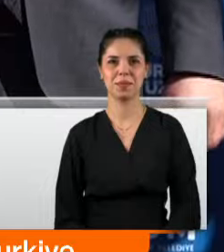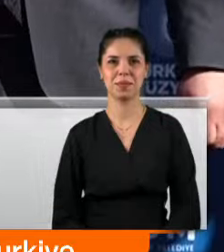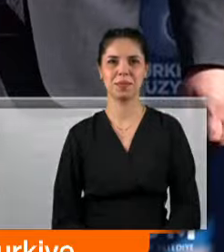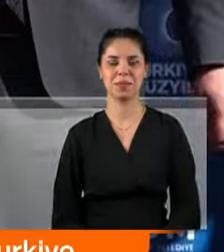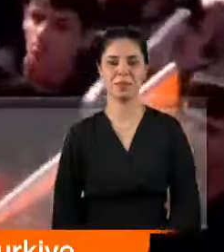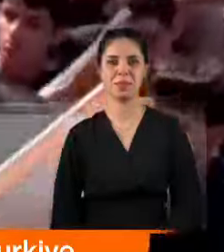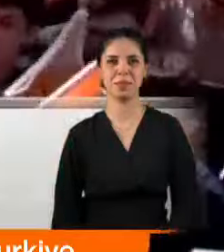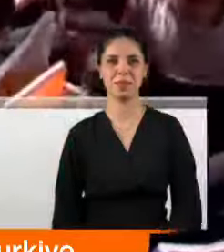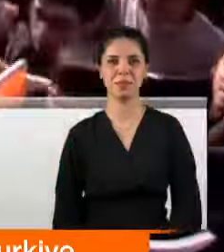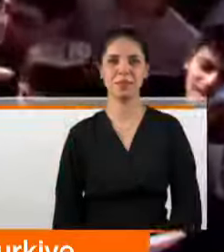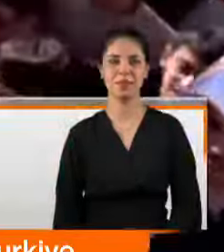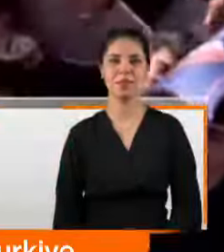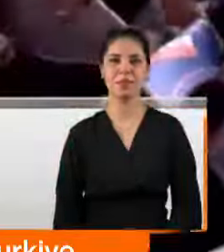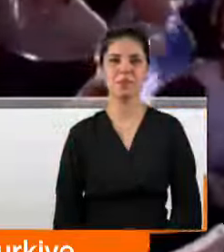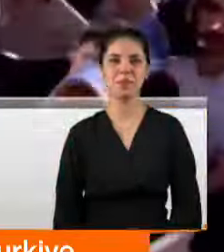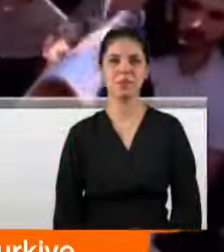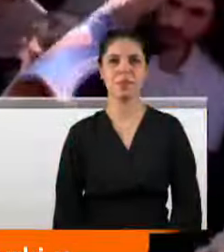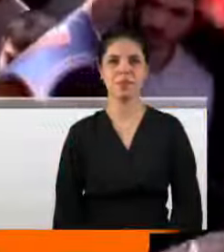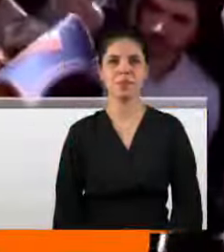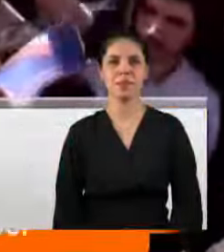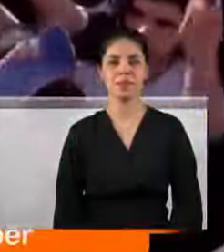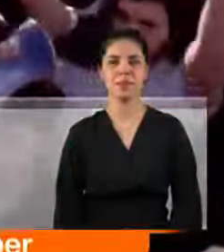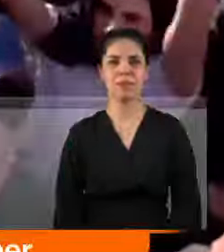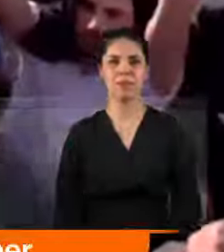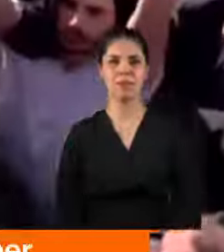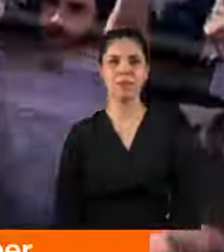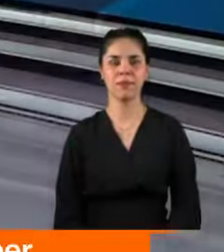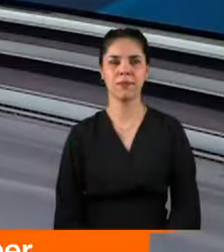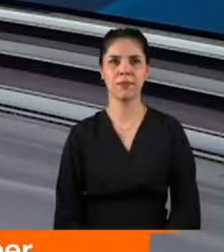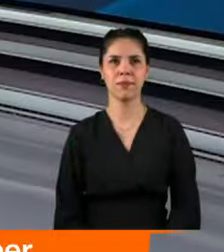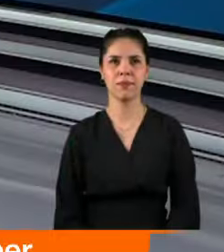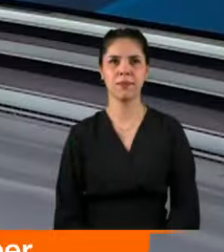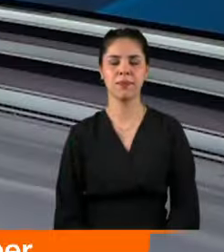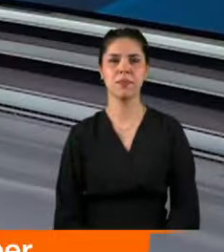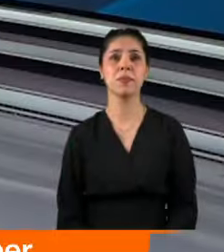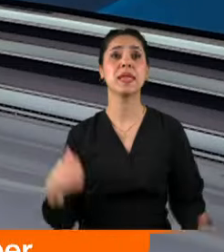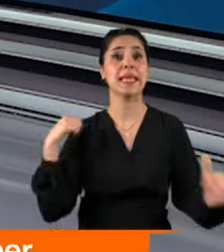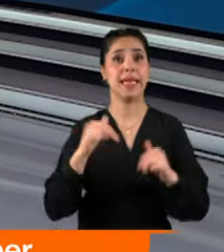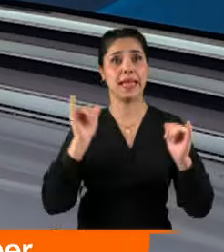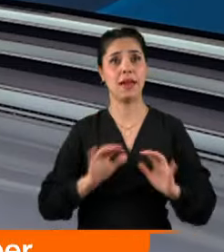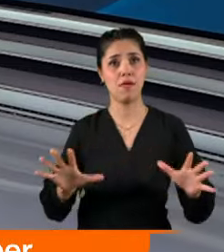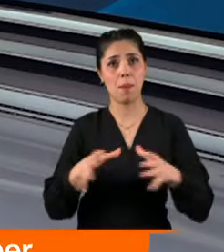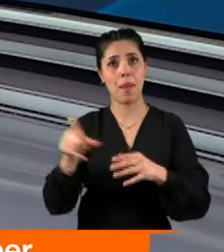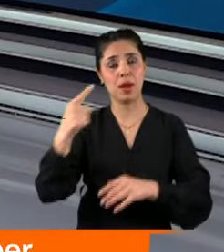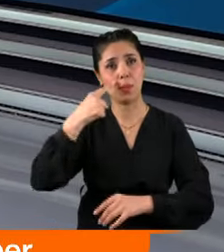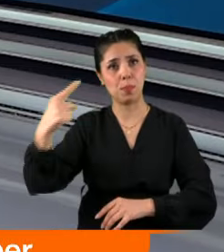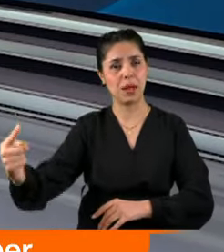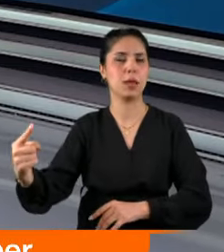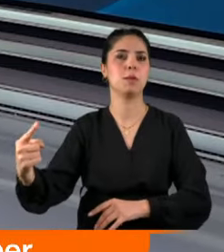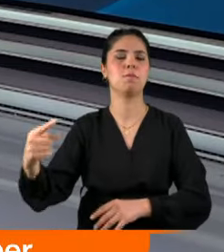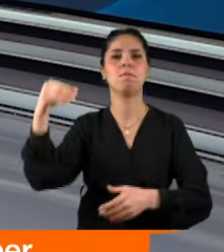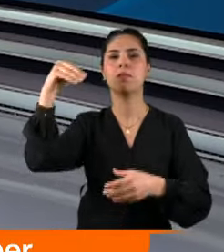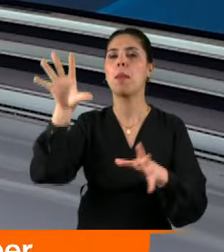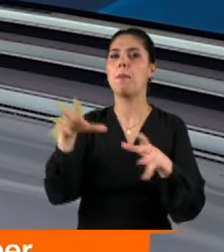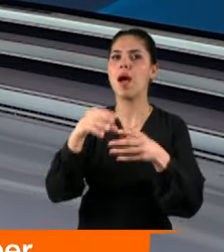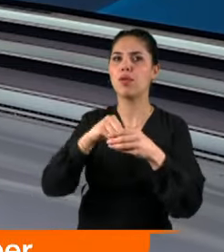eşsiz şehirlerine talibiz Türkiye. Yeniden Refah Partisi ile devam edelim.